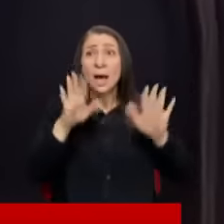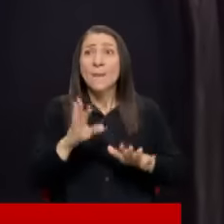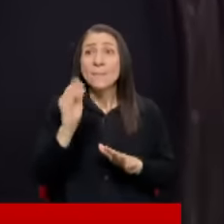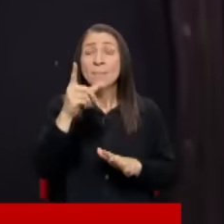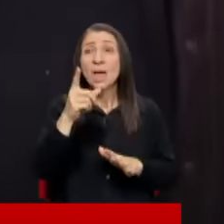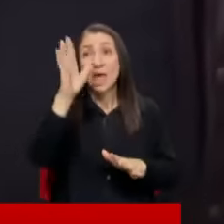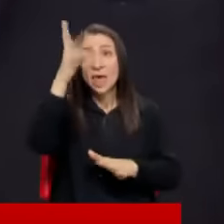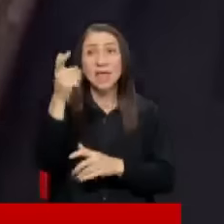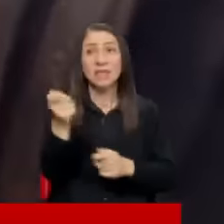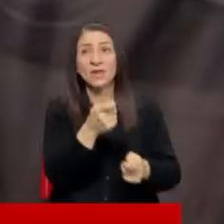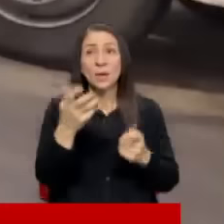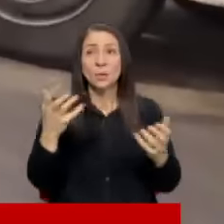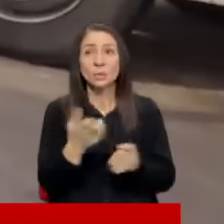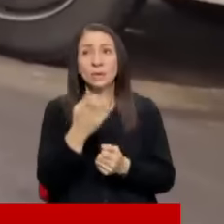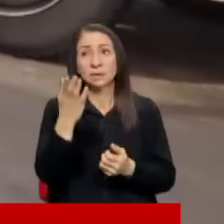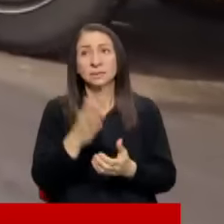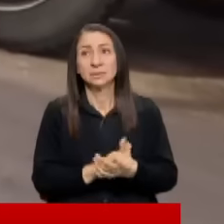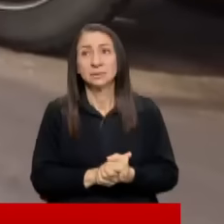bebeği itfaiye kurtardı.